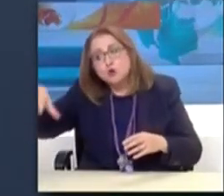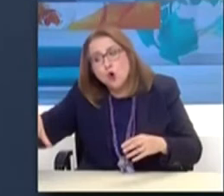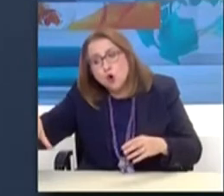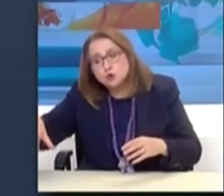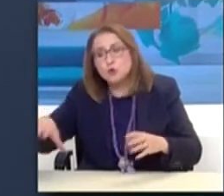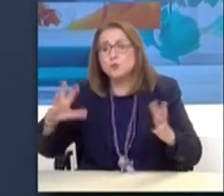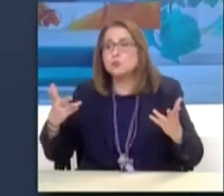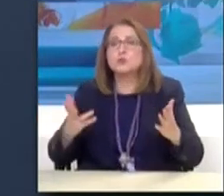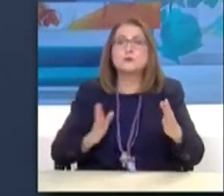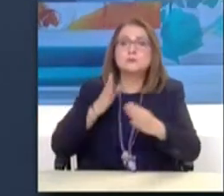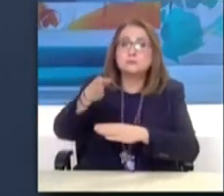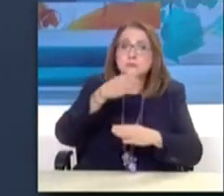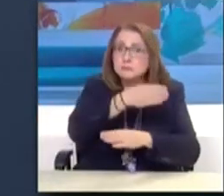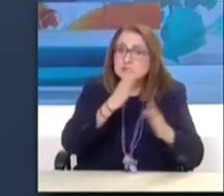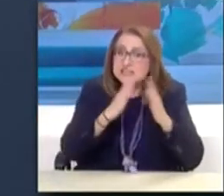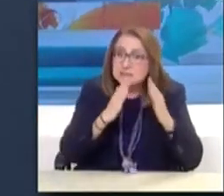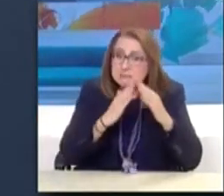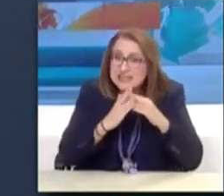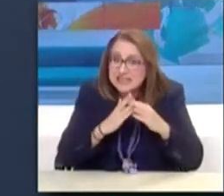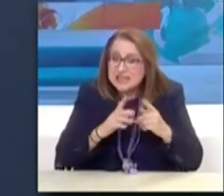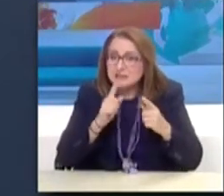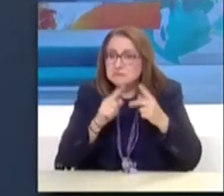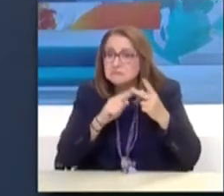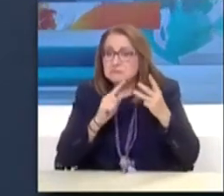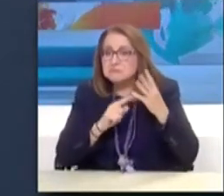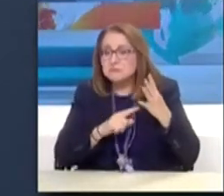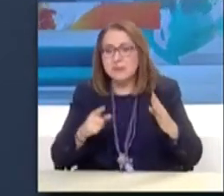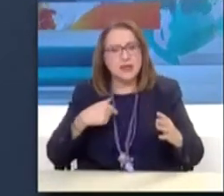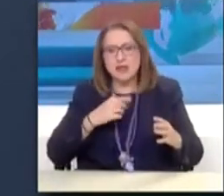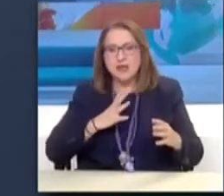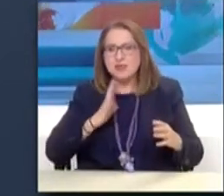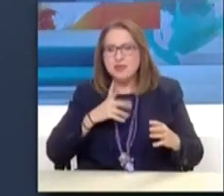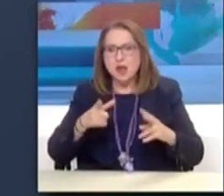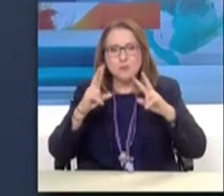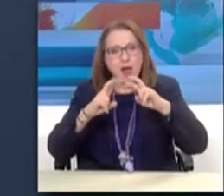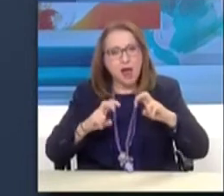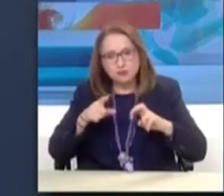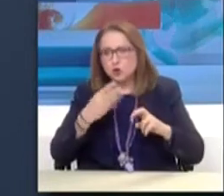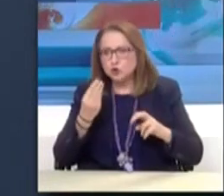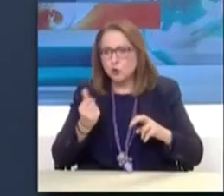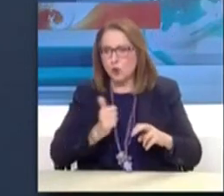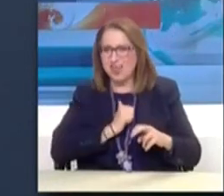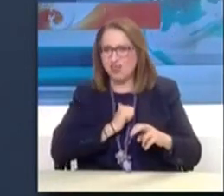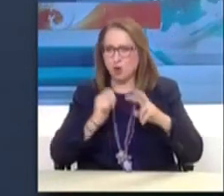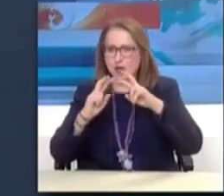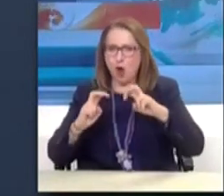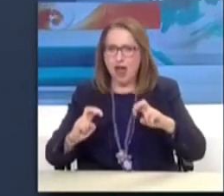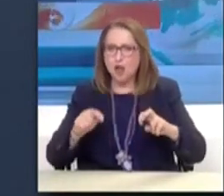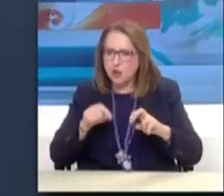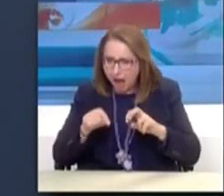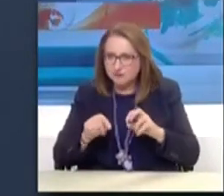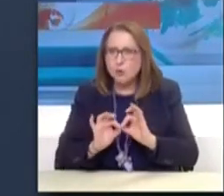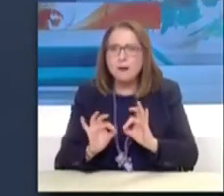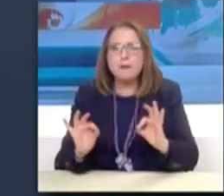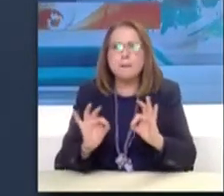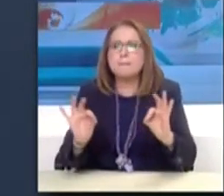στο σπίτι των ασθενών και μόνο. Δεν θέλουμε οι έλεγχοι αυτοί να λειτουργήσουν σαν ευκαιρία μετάδοσης του ιού σε νέες αιστείες διασποράς